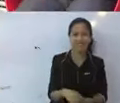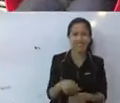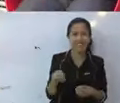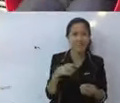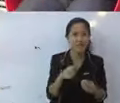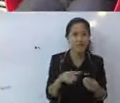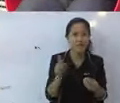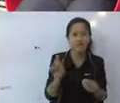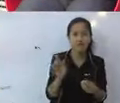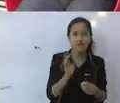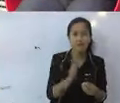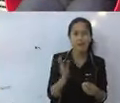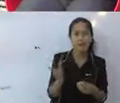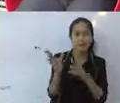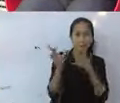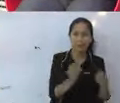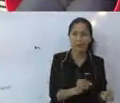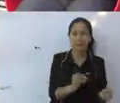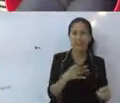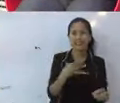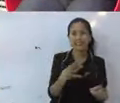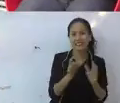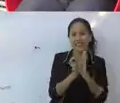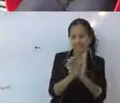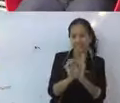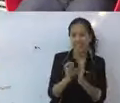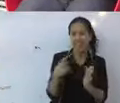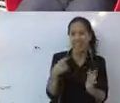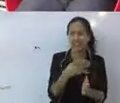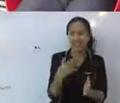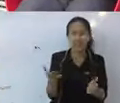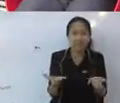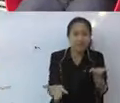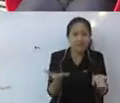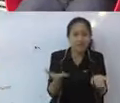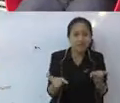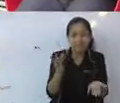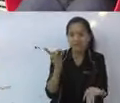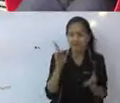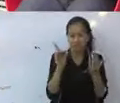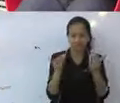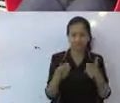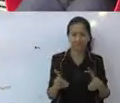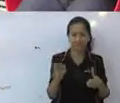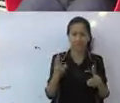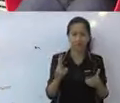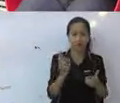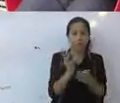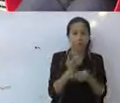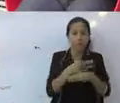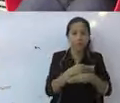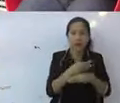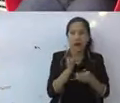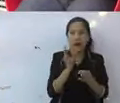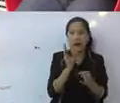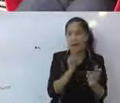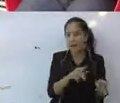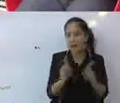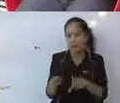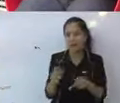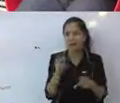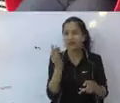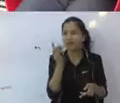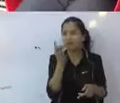ginagawa po ninyo. Like for example, may mga diets or mayroon kayong mga ginagawang mga recipe or pwede namin